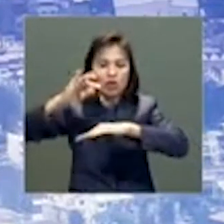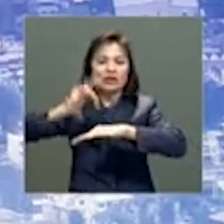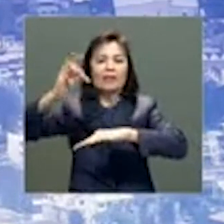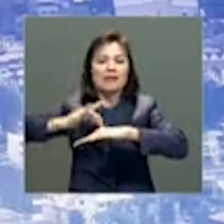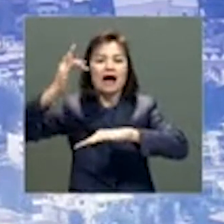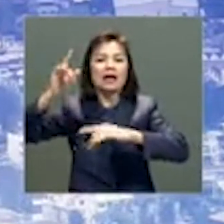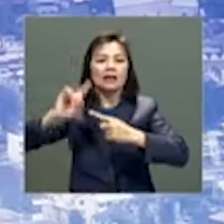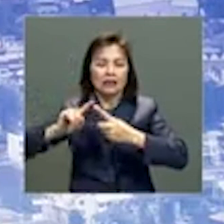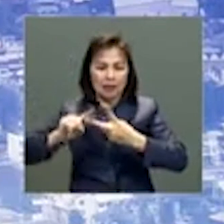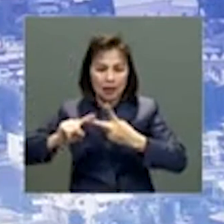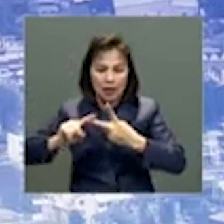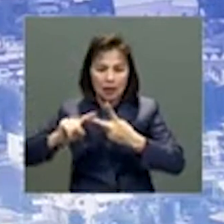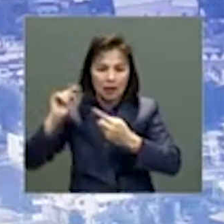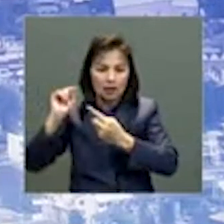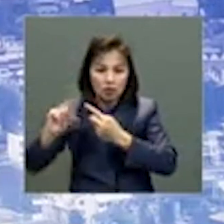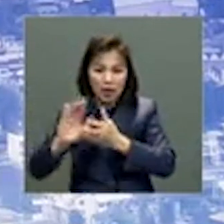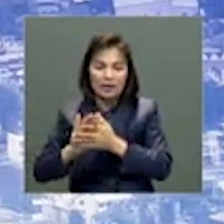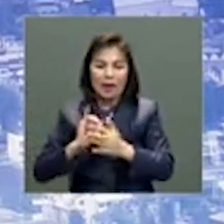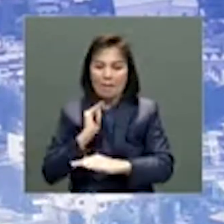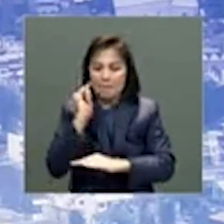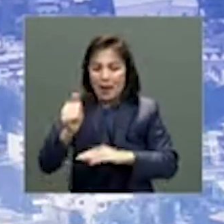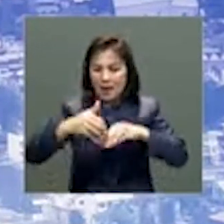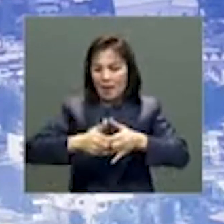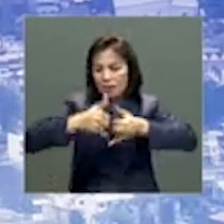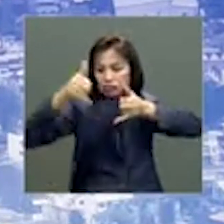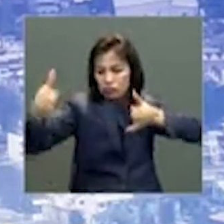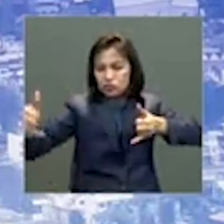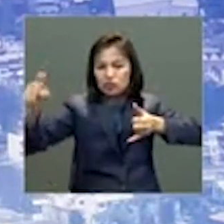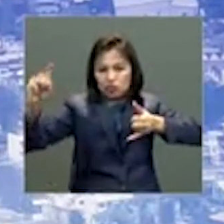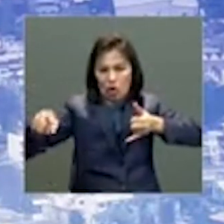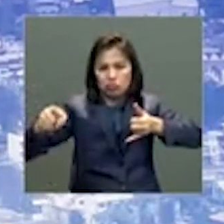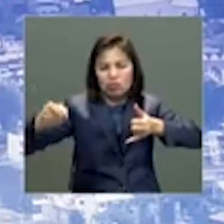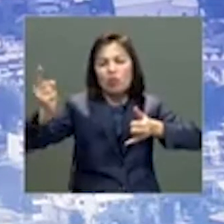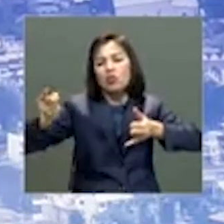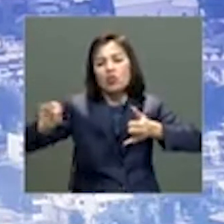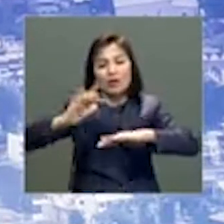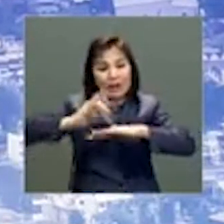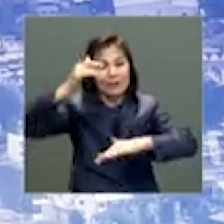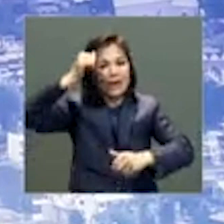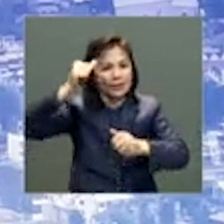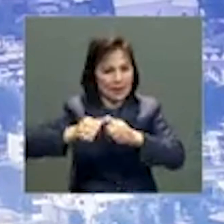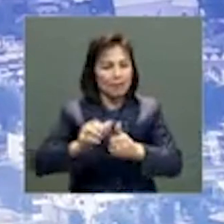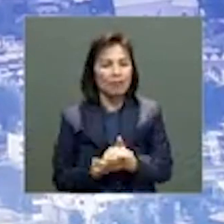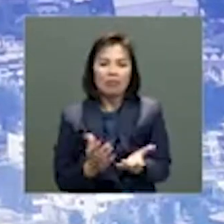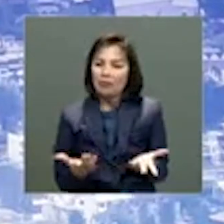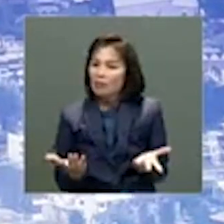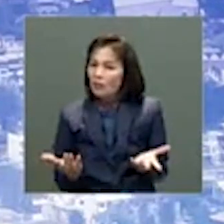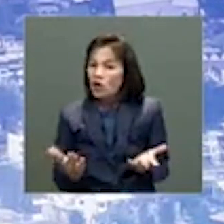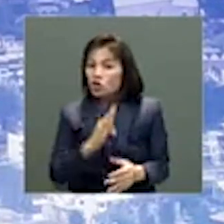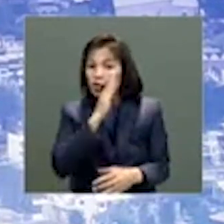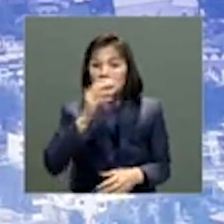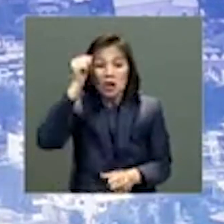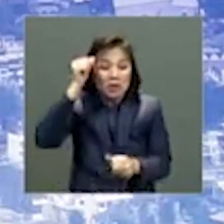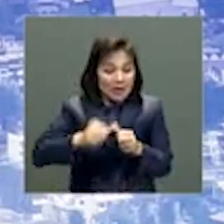างมือตลอดเวลานะครับไปในพื้นที่ที่มีความห่าง social distancing ตลอดเวลาถ้าท่านทำได้อย่างนี้ผ่อนคลาย